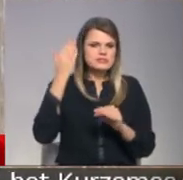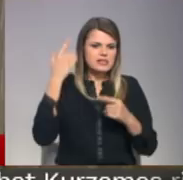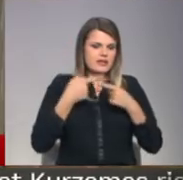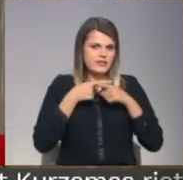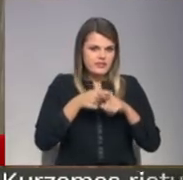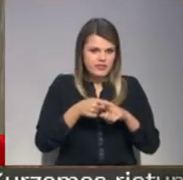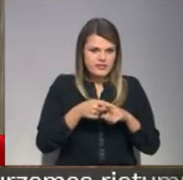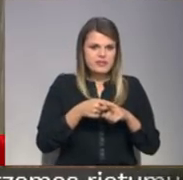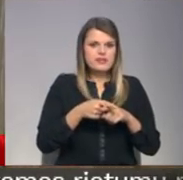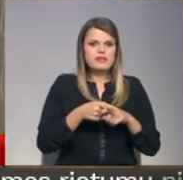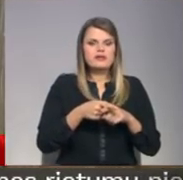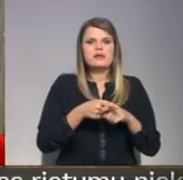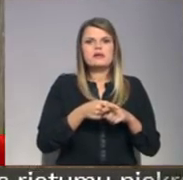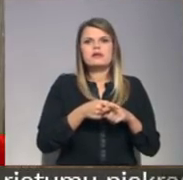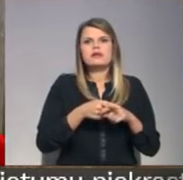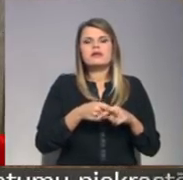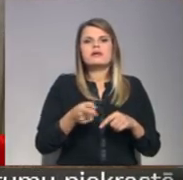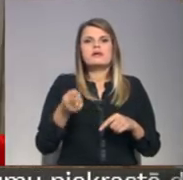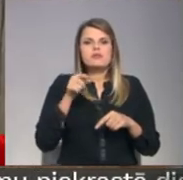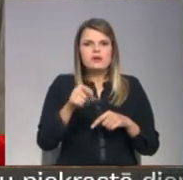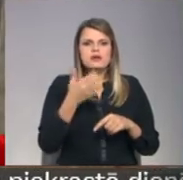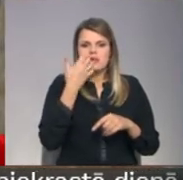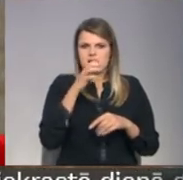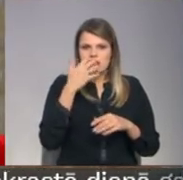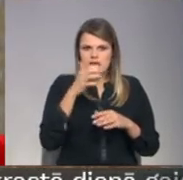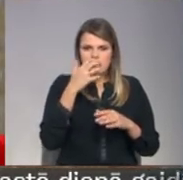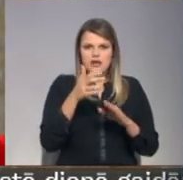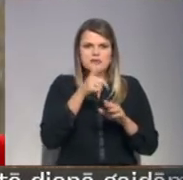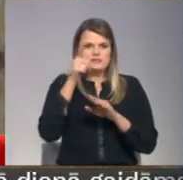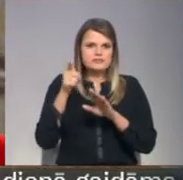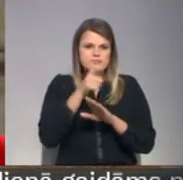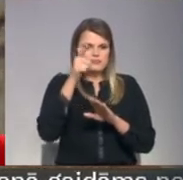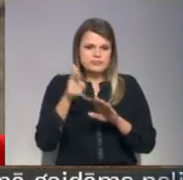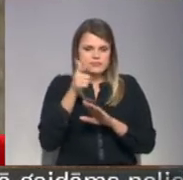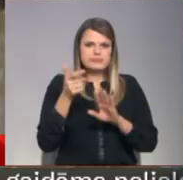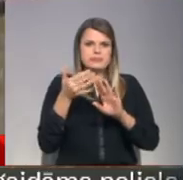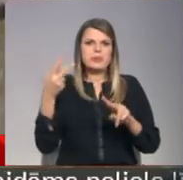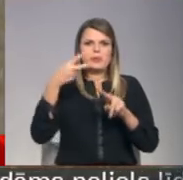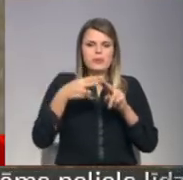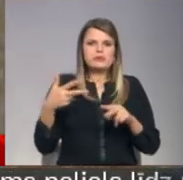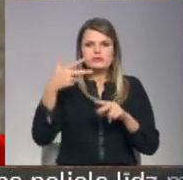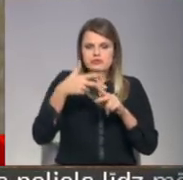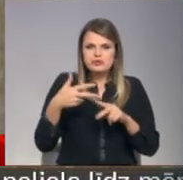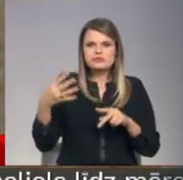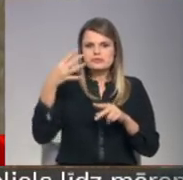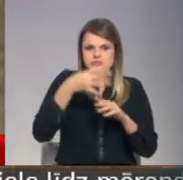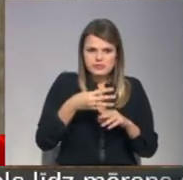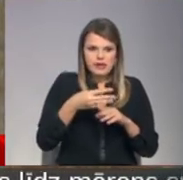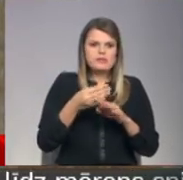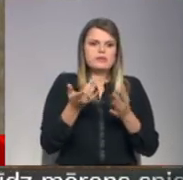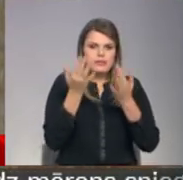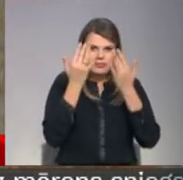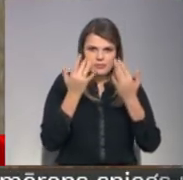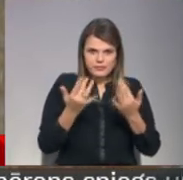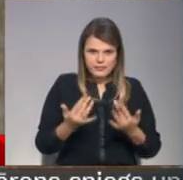tehnikā. Tā darbība ir tāda, ka tu viņu karsē lineļu piesūci pirmajā reizē, tad otrajā reizē, tad tu